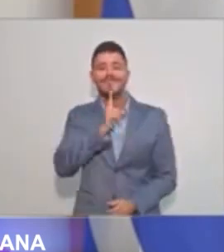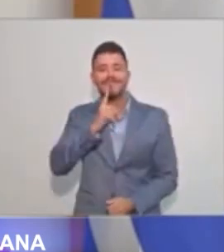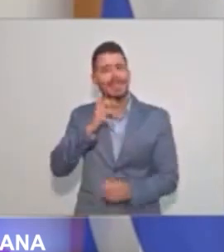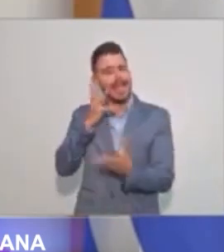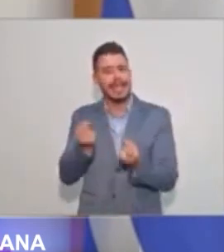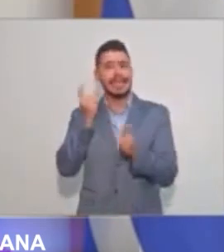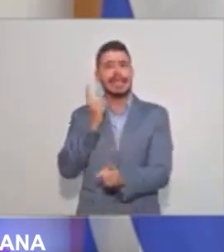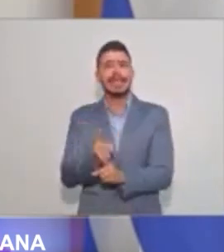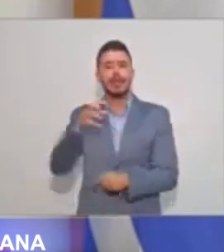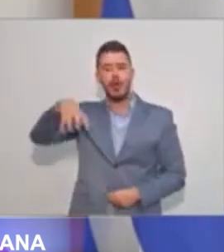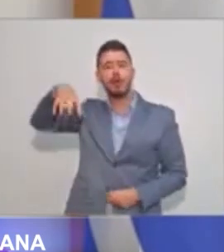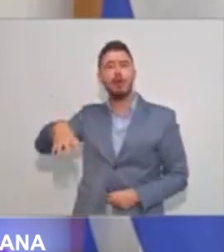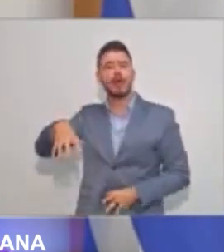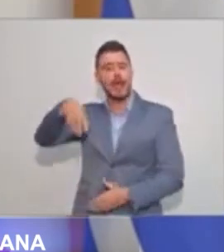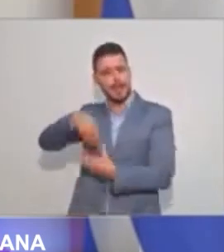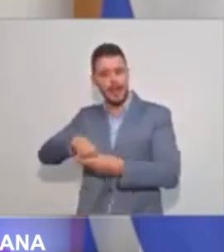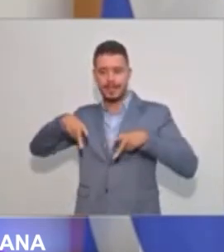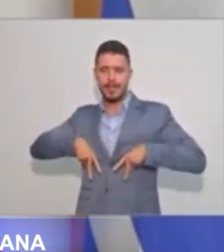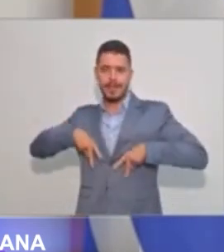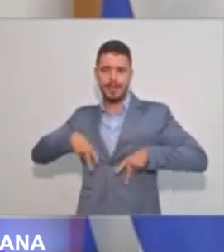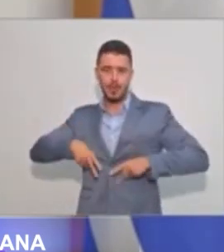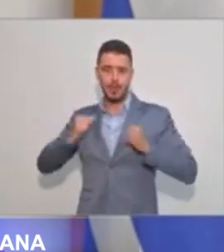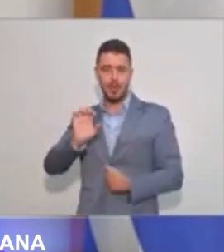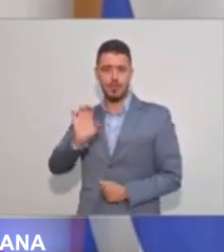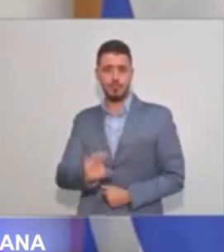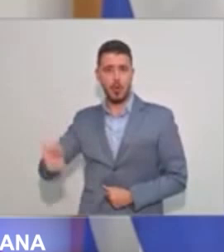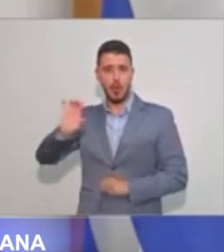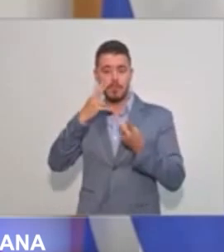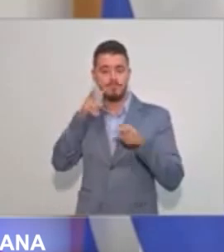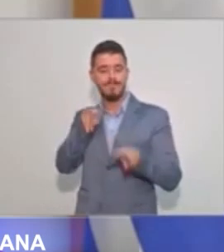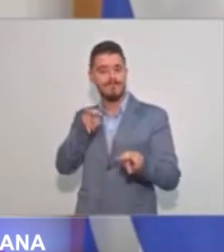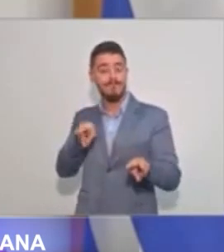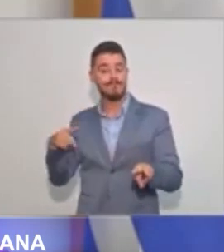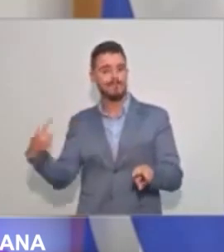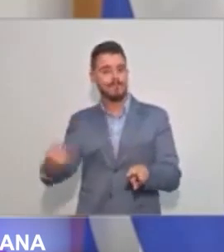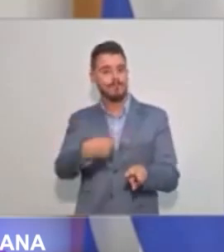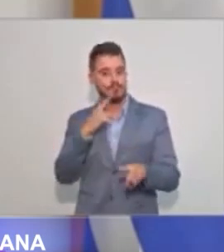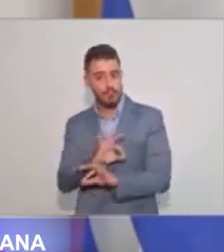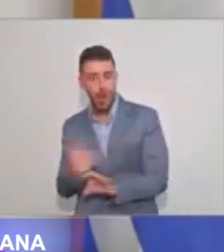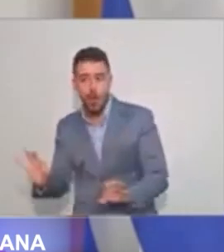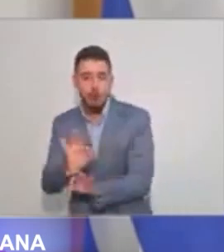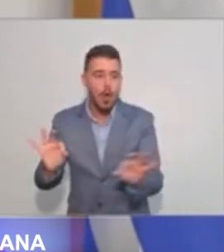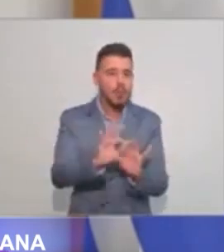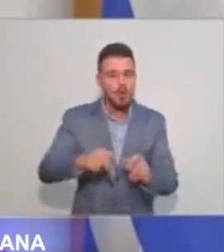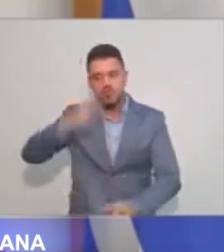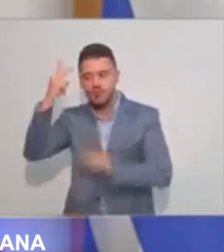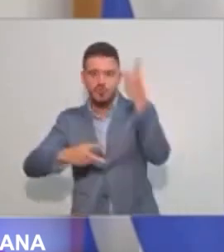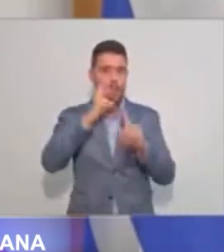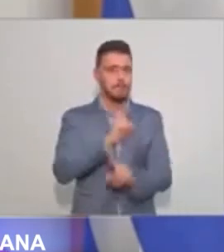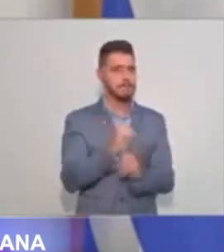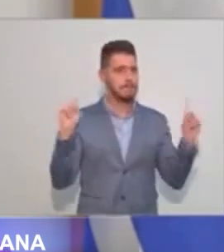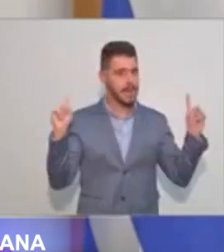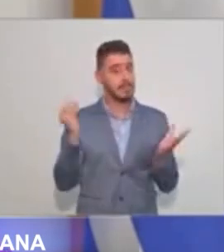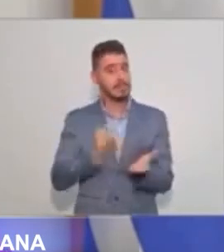επενδυτικών σχεδίων, τα σύνθετα τουριστικά καταλήμματα, περιοχές ολοκληρωμένης τουριστικής ανάπτυξης, καθώς και εγκαταστάσεις